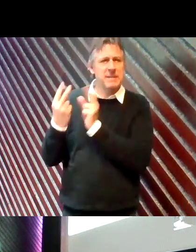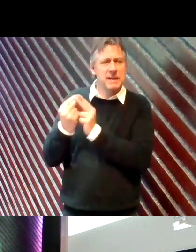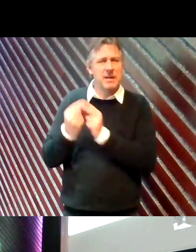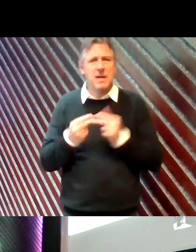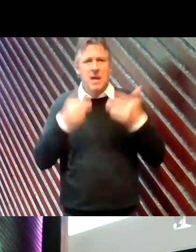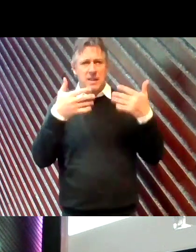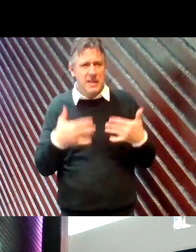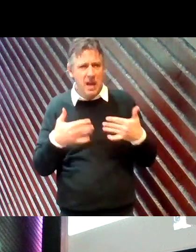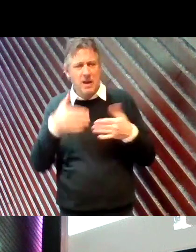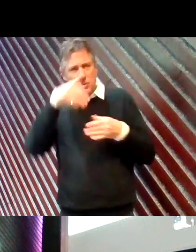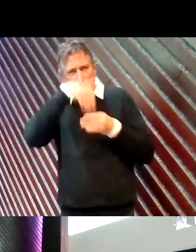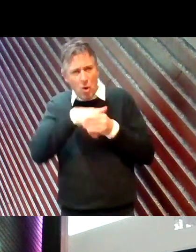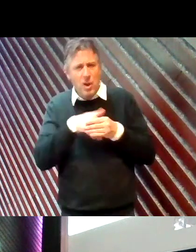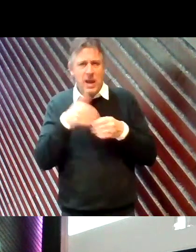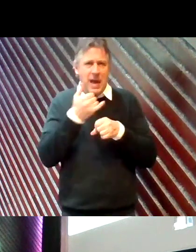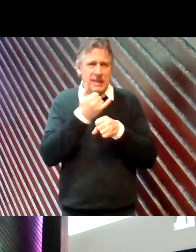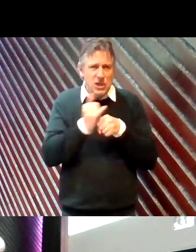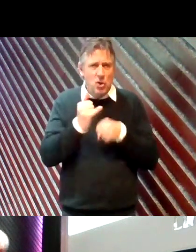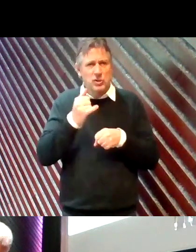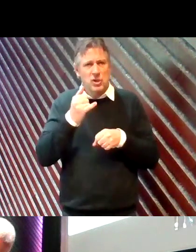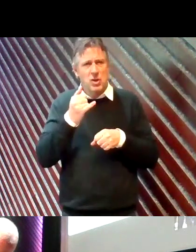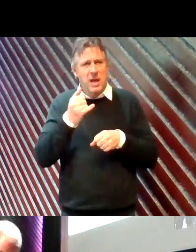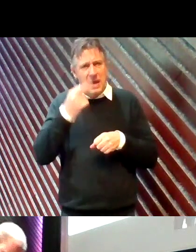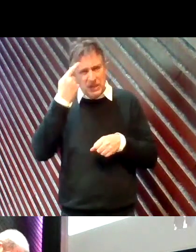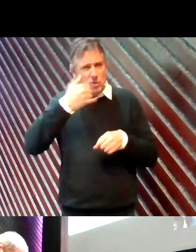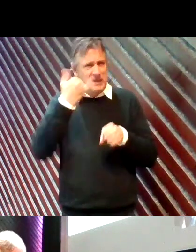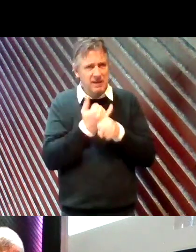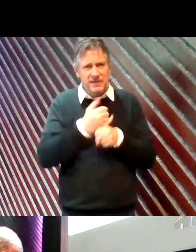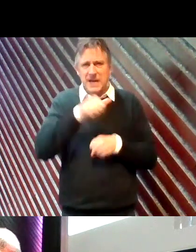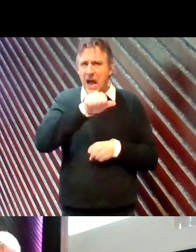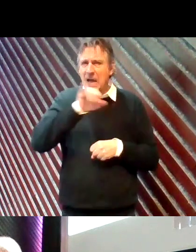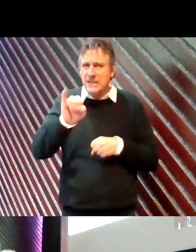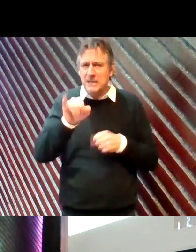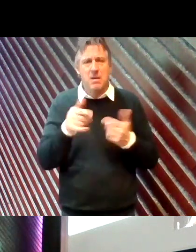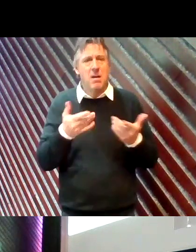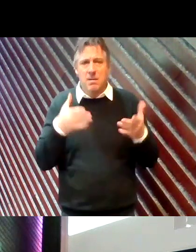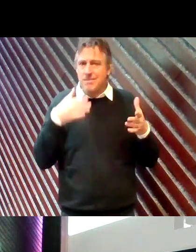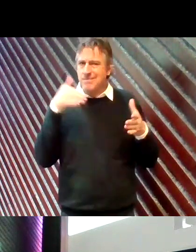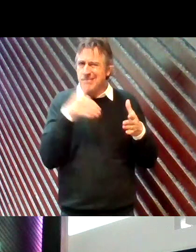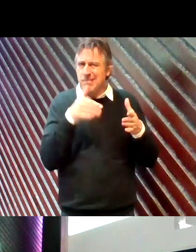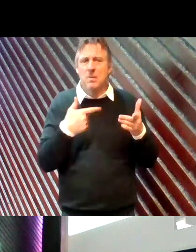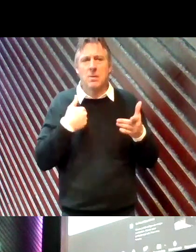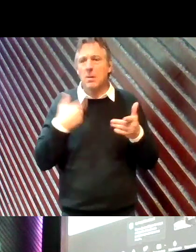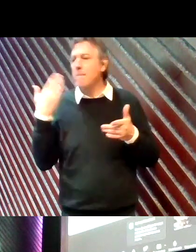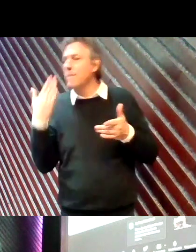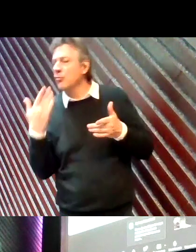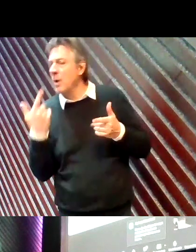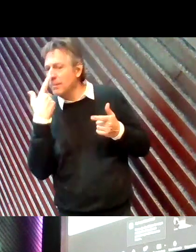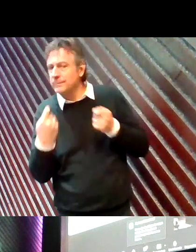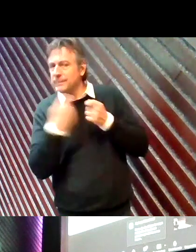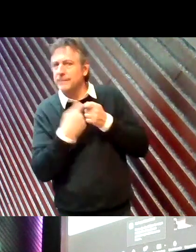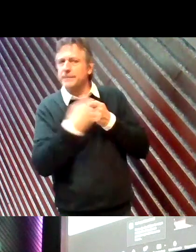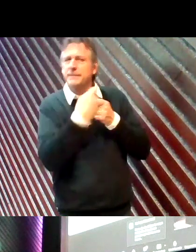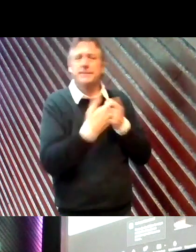peut-être de l'intelligence artificielle ça, ça se fait pas tout seul donc il faut orienter les besoins certainement et faire coopérer les